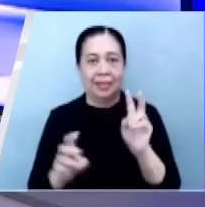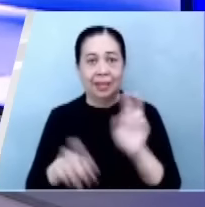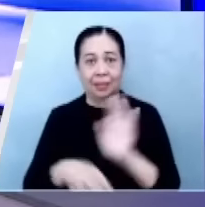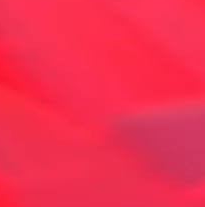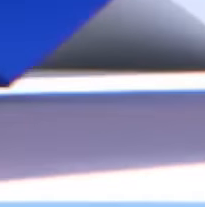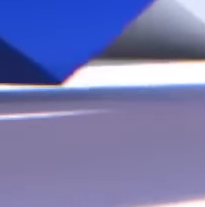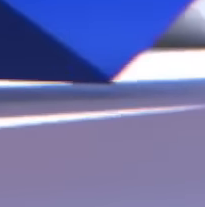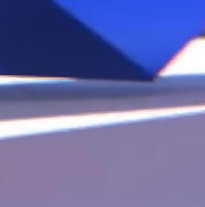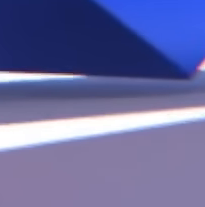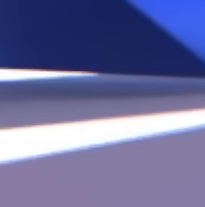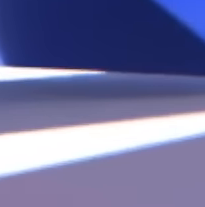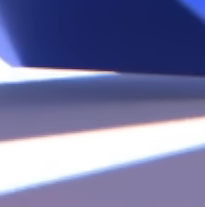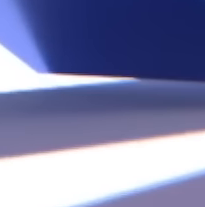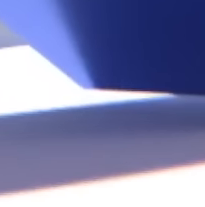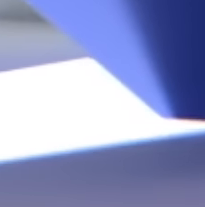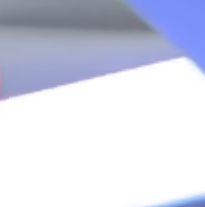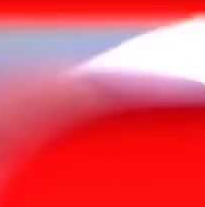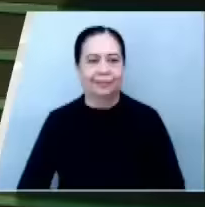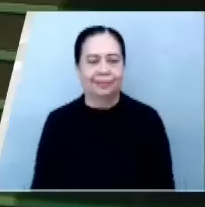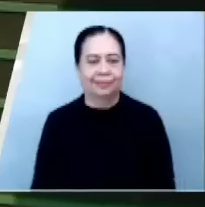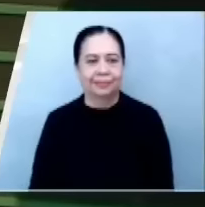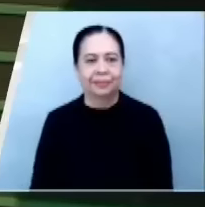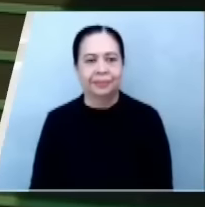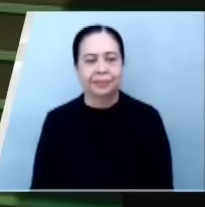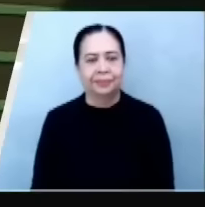Aubrey Carampel.